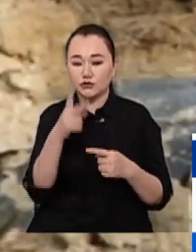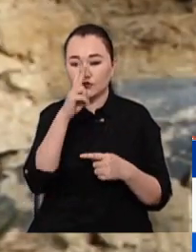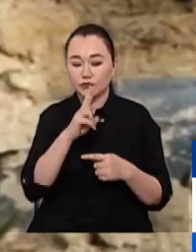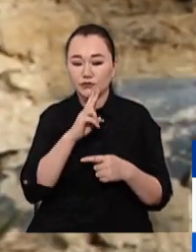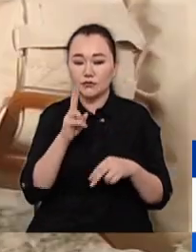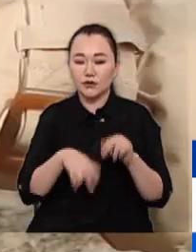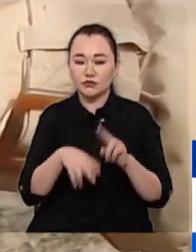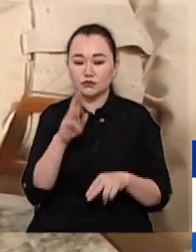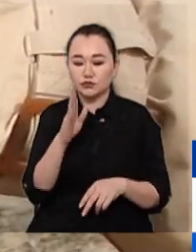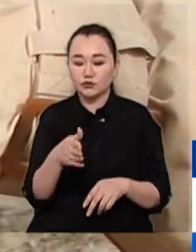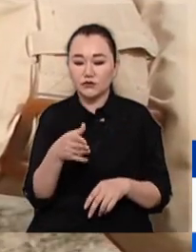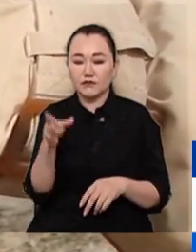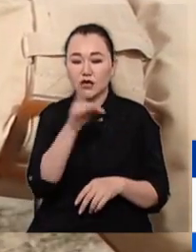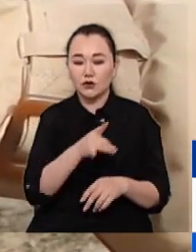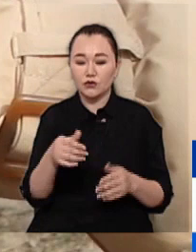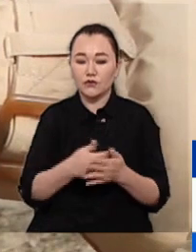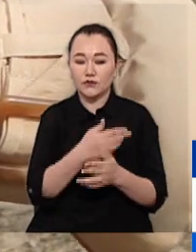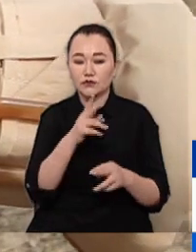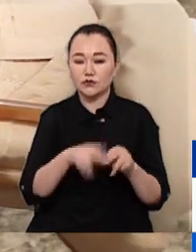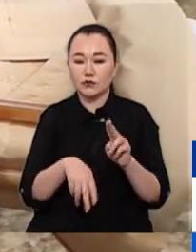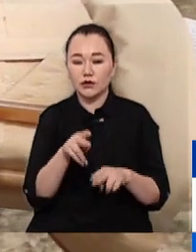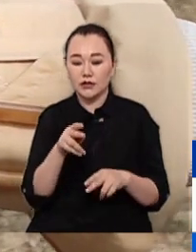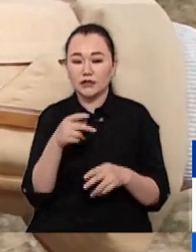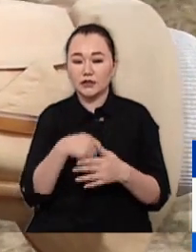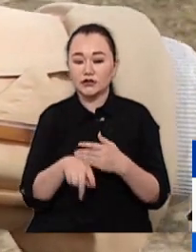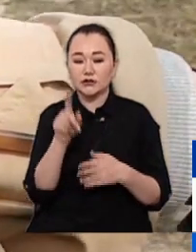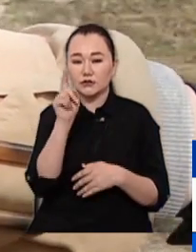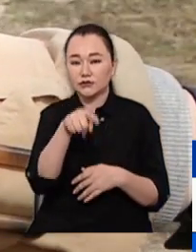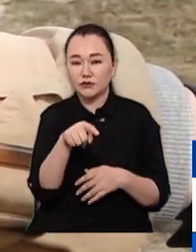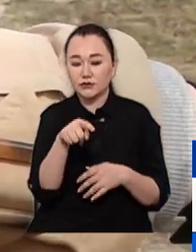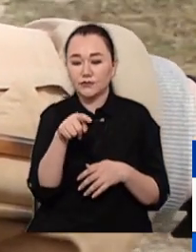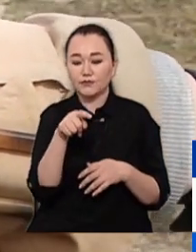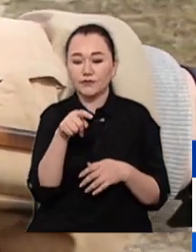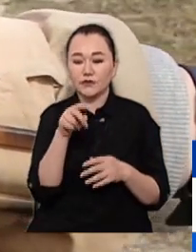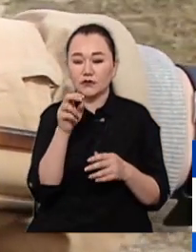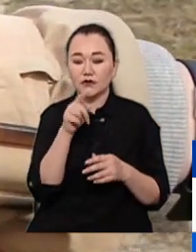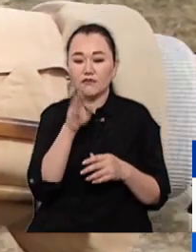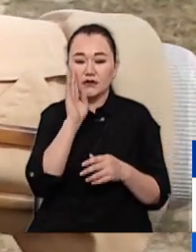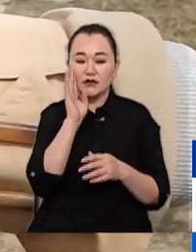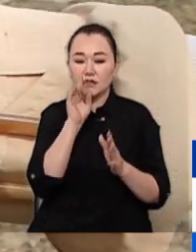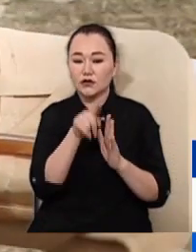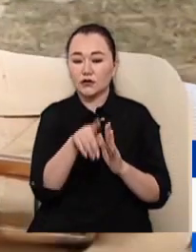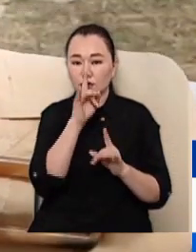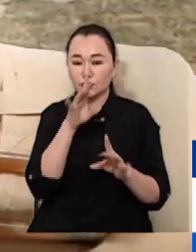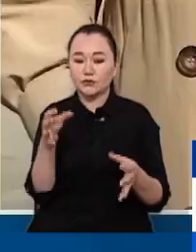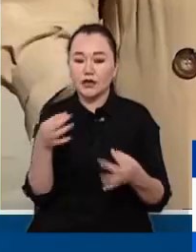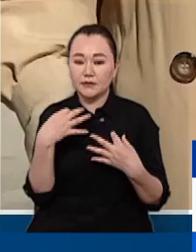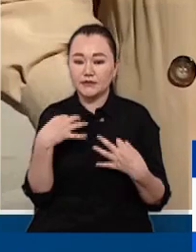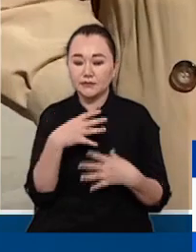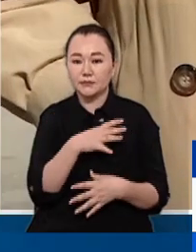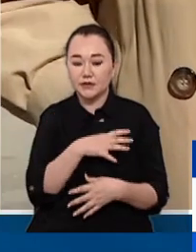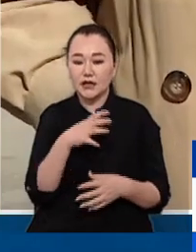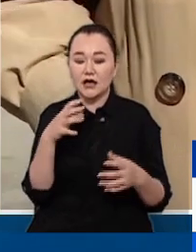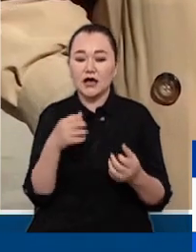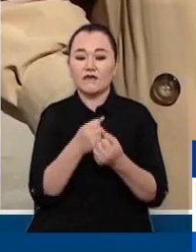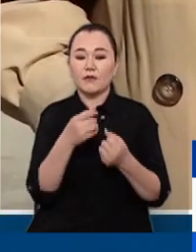2 месяцев построить. В районе новостройки, значит, туда не проникает вода, как они объяснили нам.